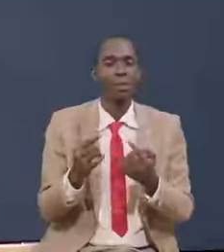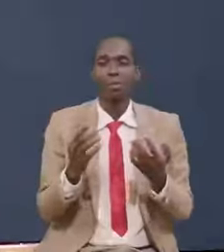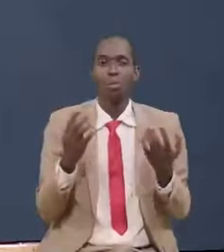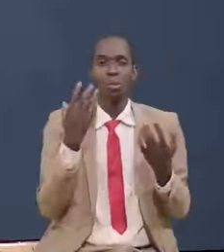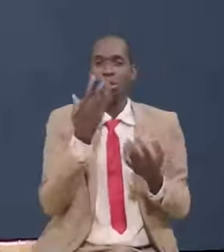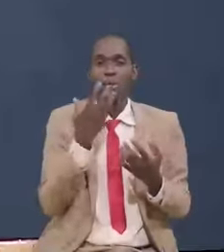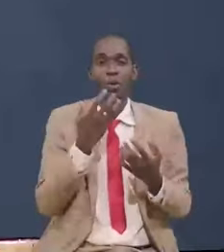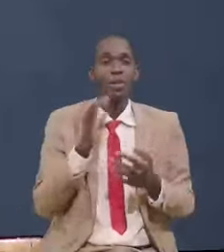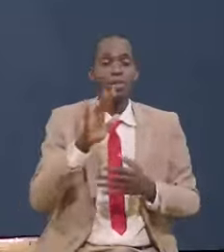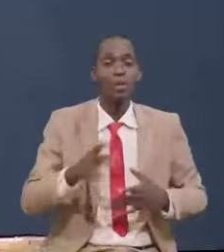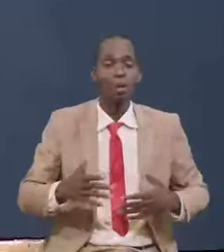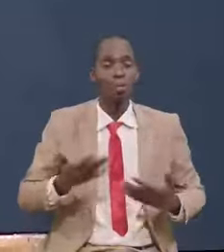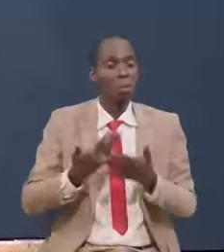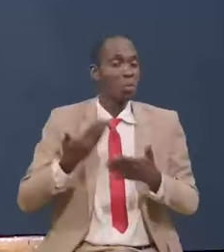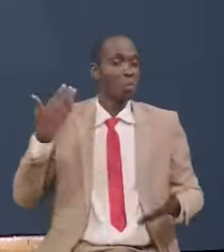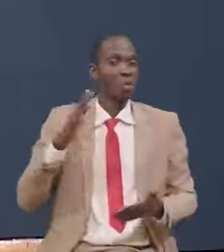ta vie était terrible.